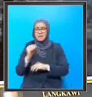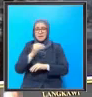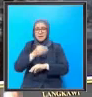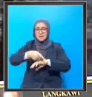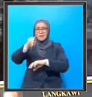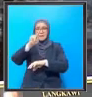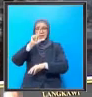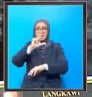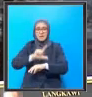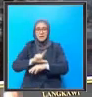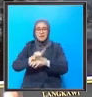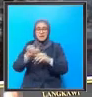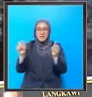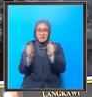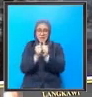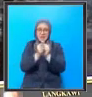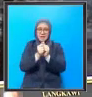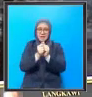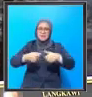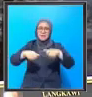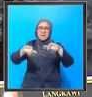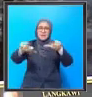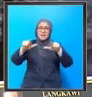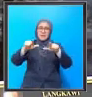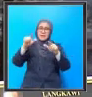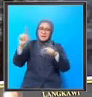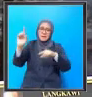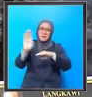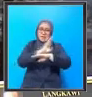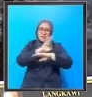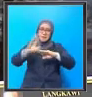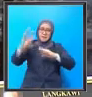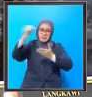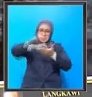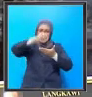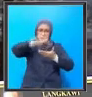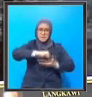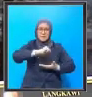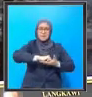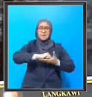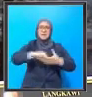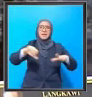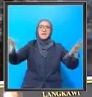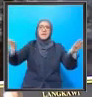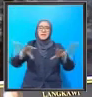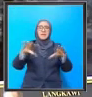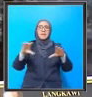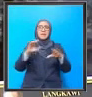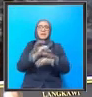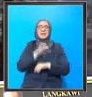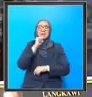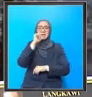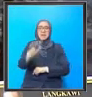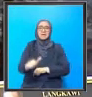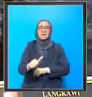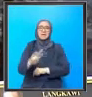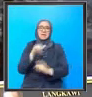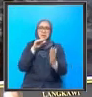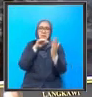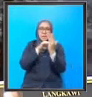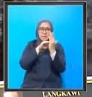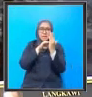di Langkawi dengan membenarkan pelaporan dibuat dan tidak mengenakan Sekaten Sekaten